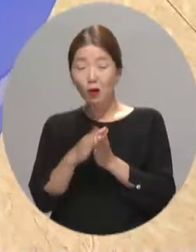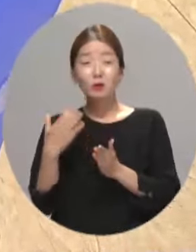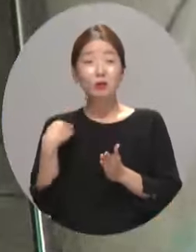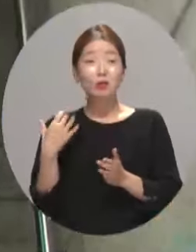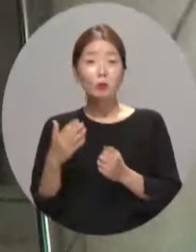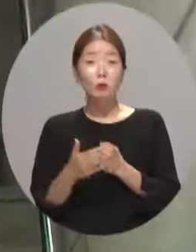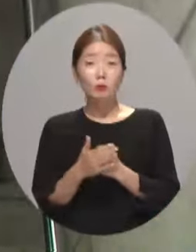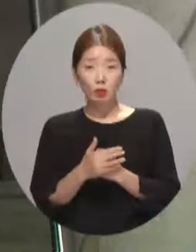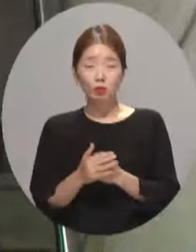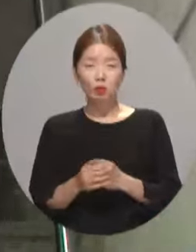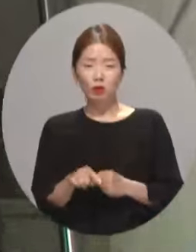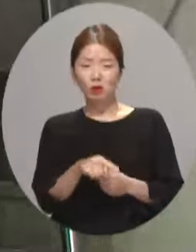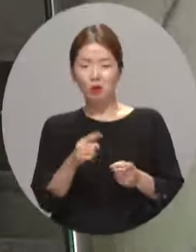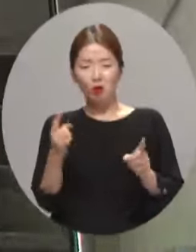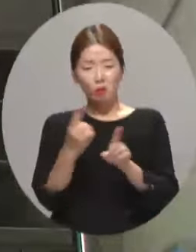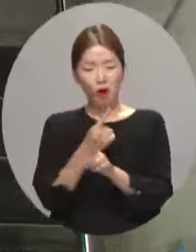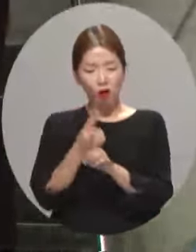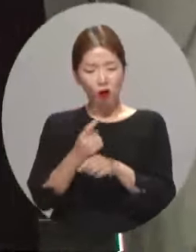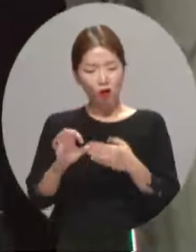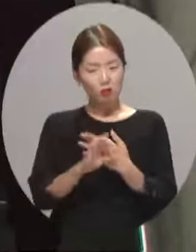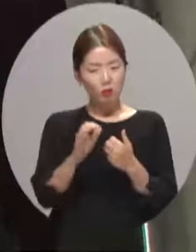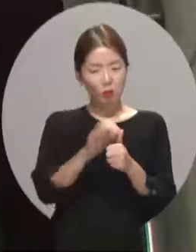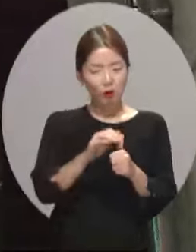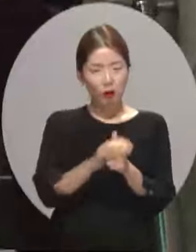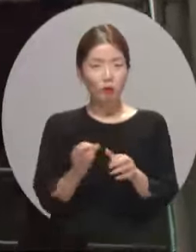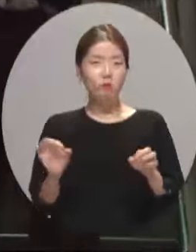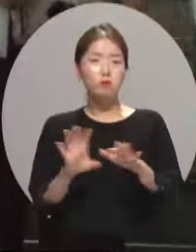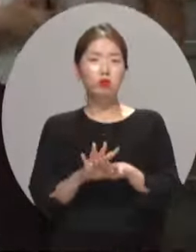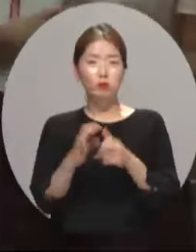상황에서 단순 체제 변경으로 논란을